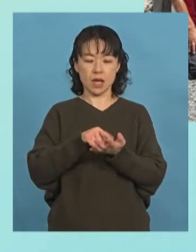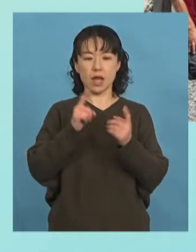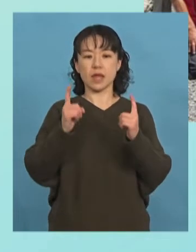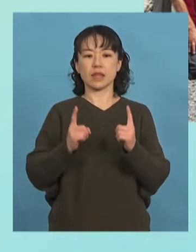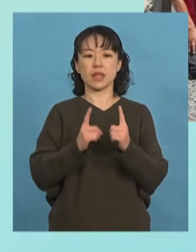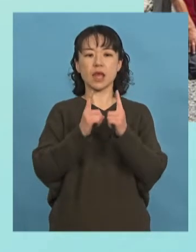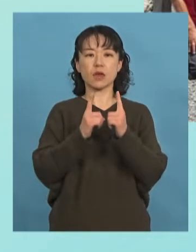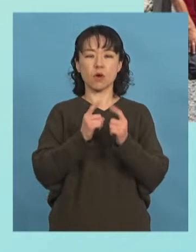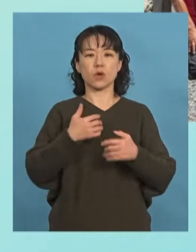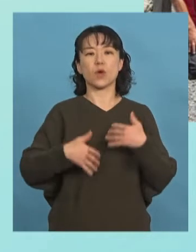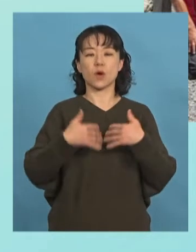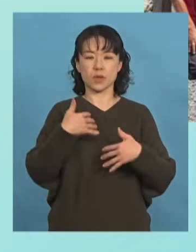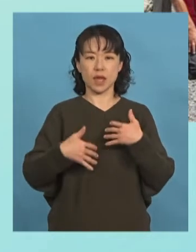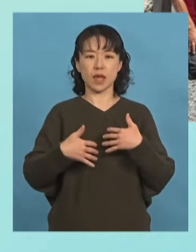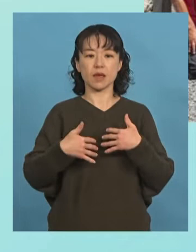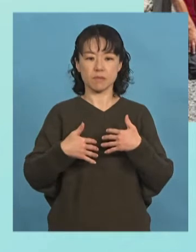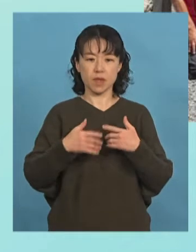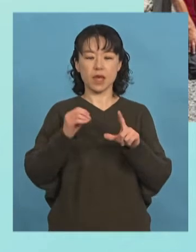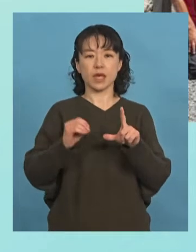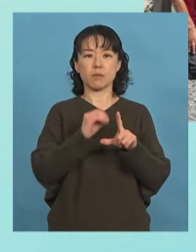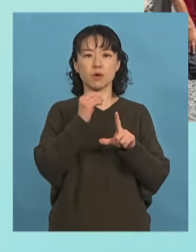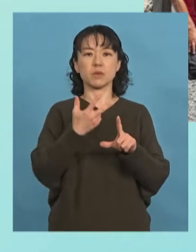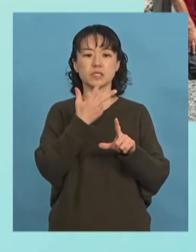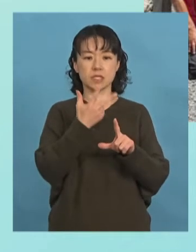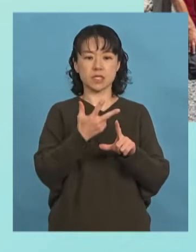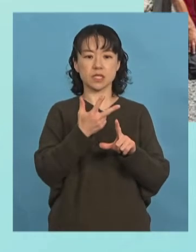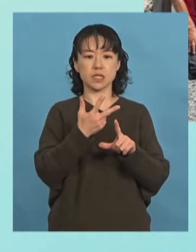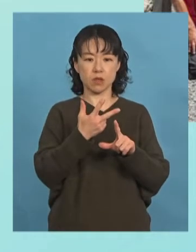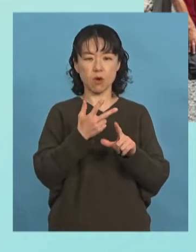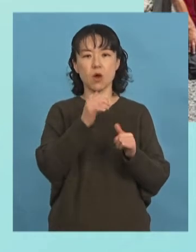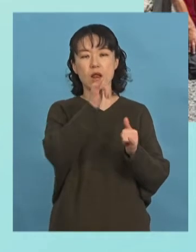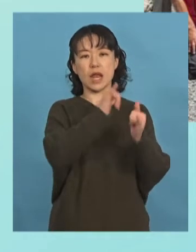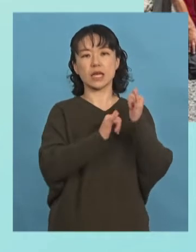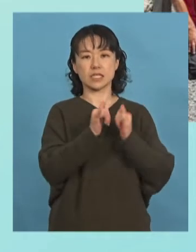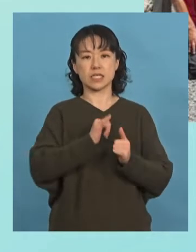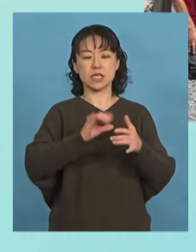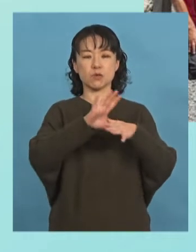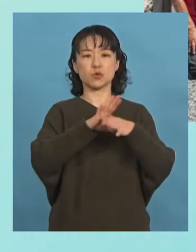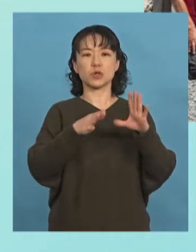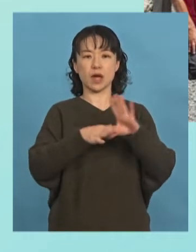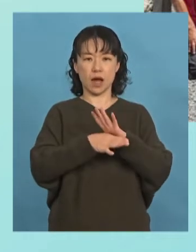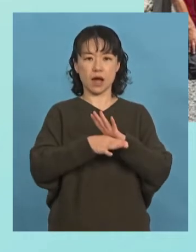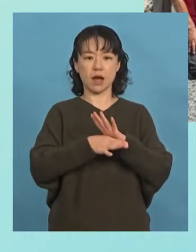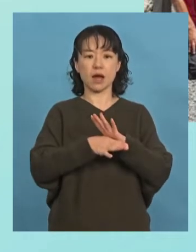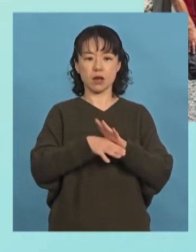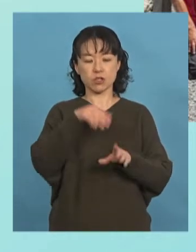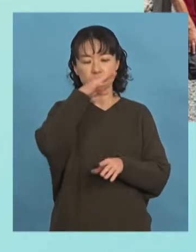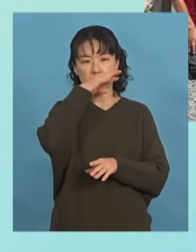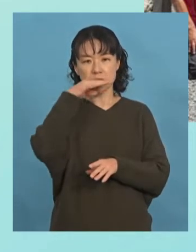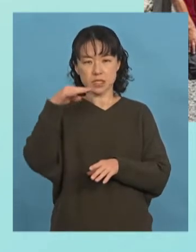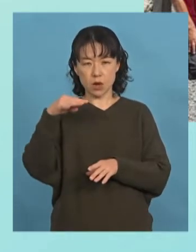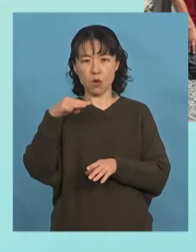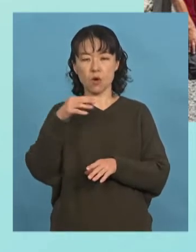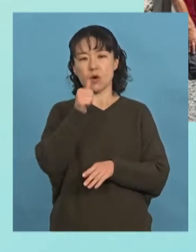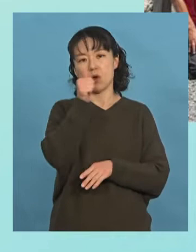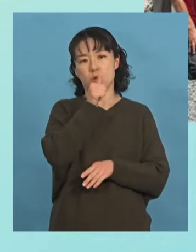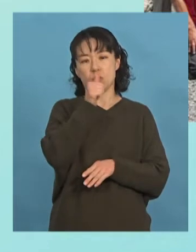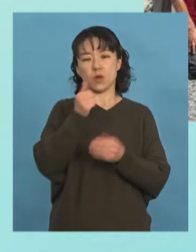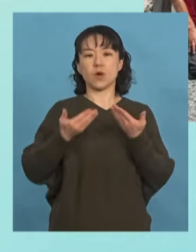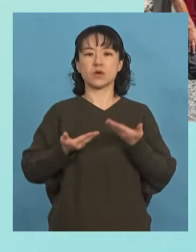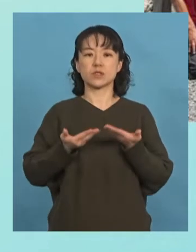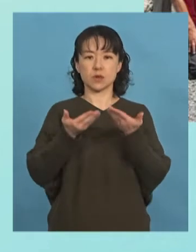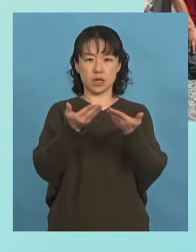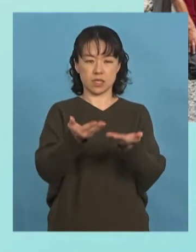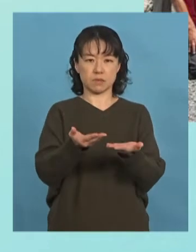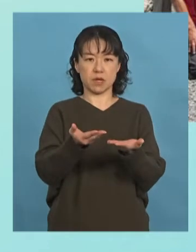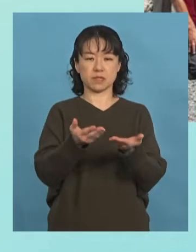一会の出会いを喜び、東近江市で育まれてきた歴史や文化の素晴らしさをおもてなしの心を